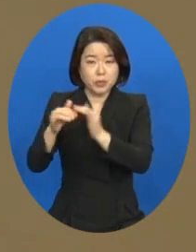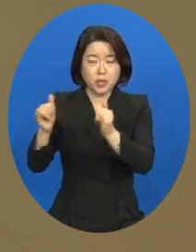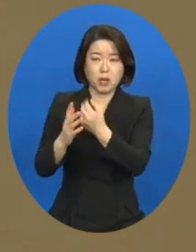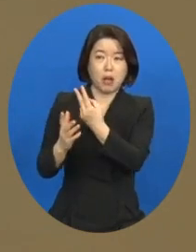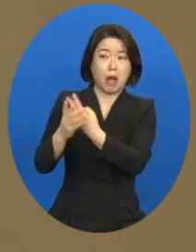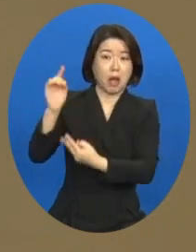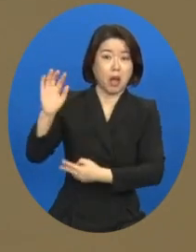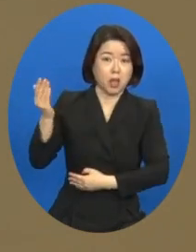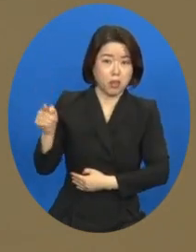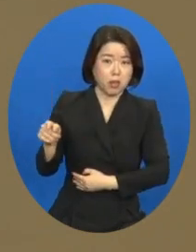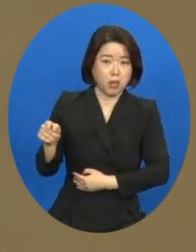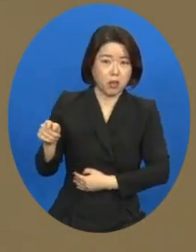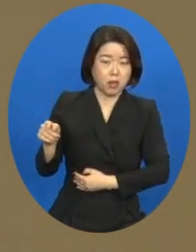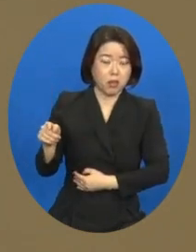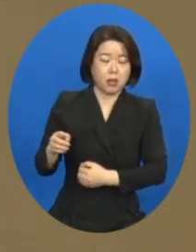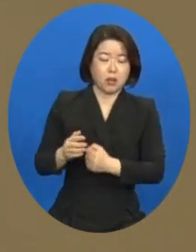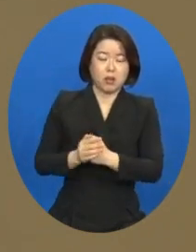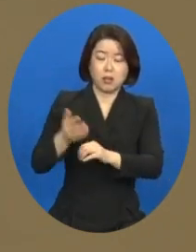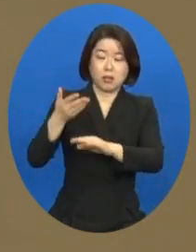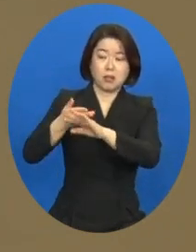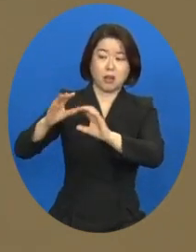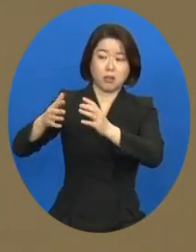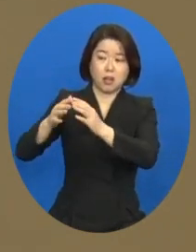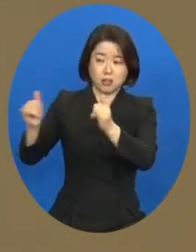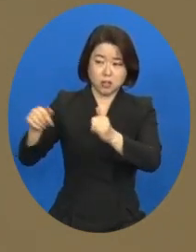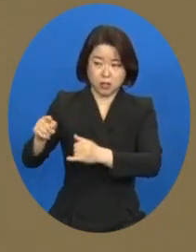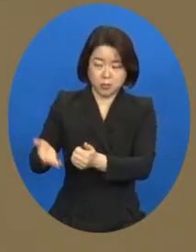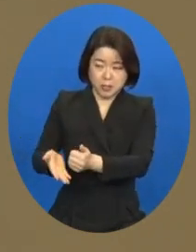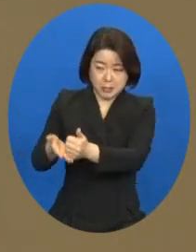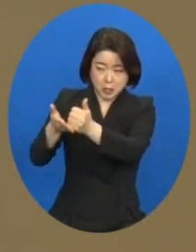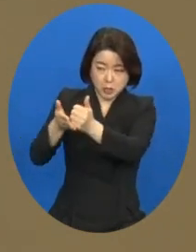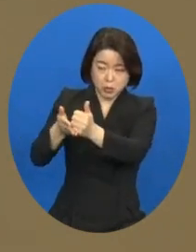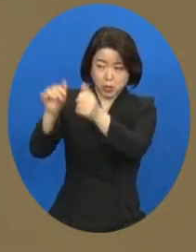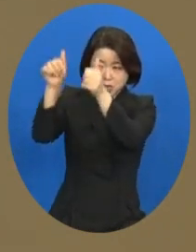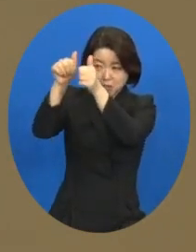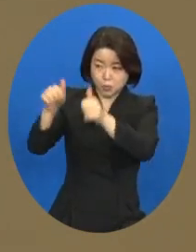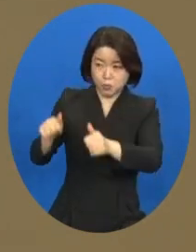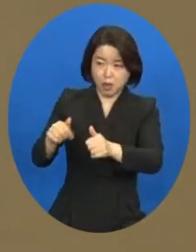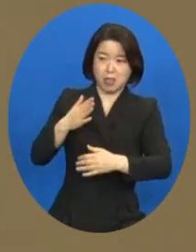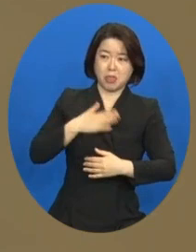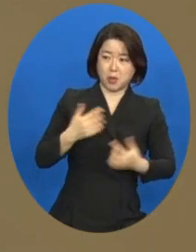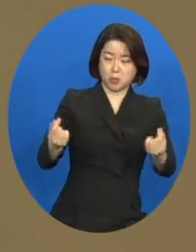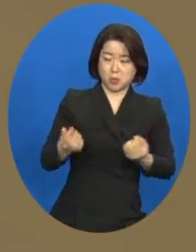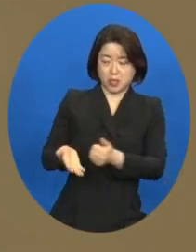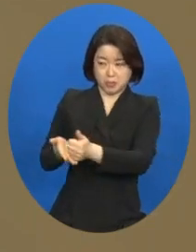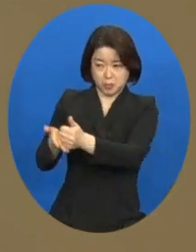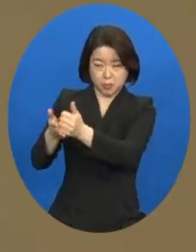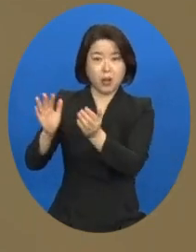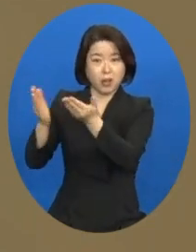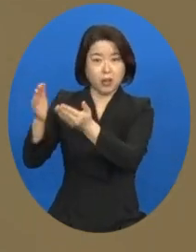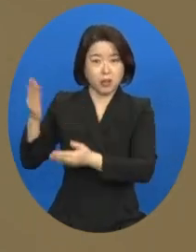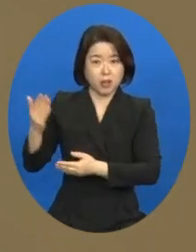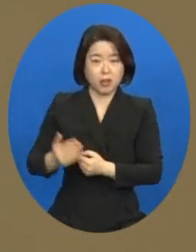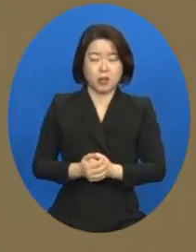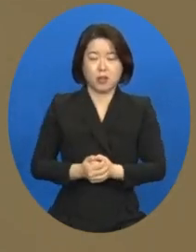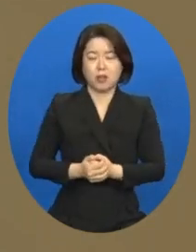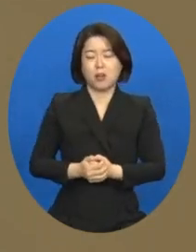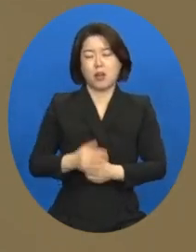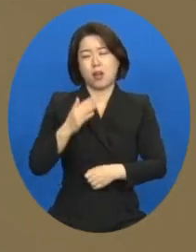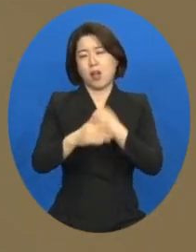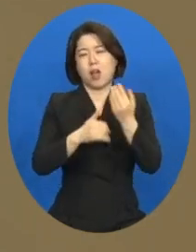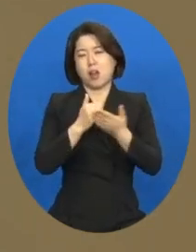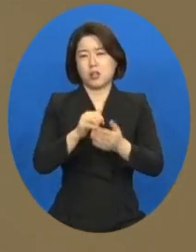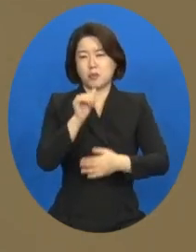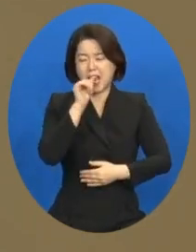된다. 그래서 이방 사람들이 섬기는 우상을 숭배하게 된다. 그러면 하나님이 절대로 이방